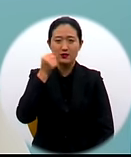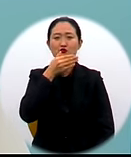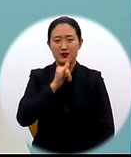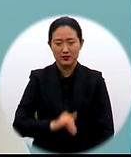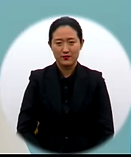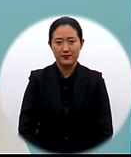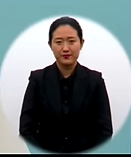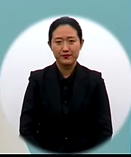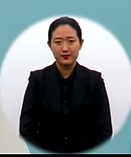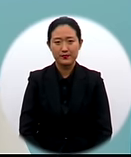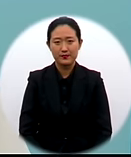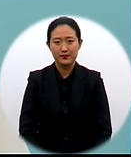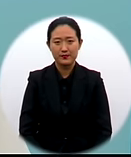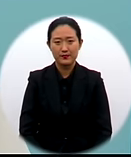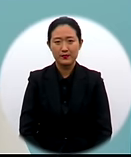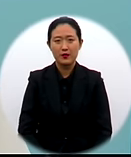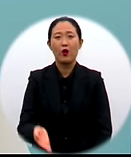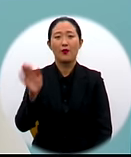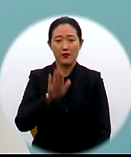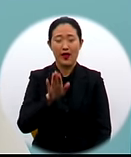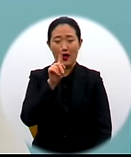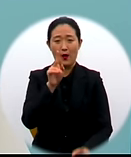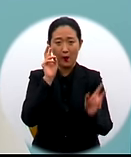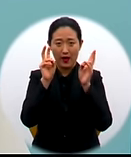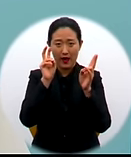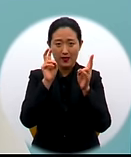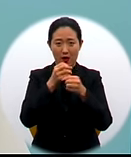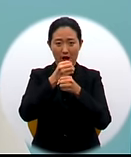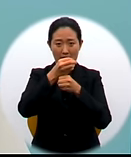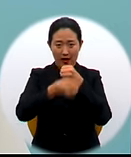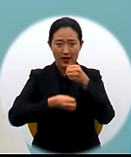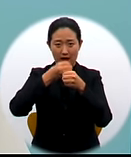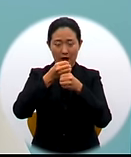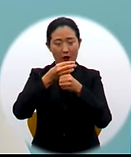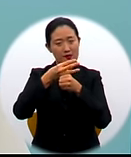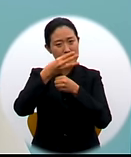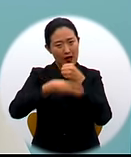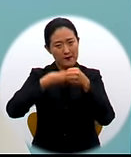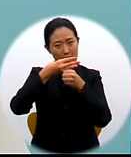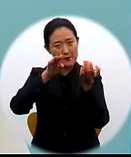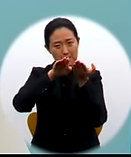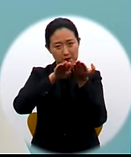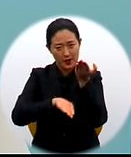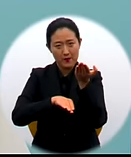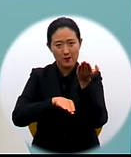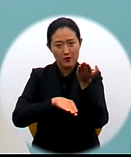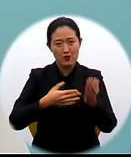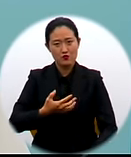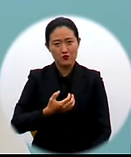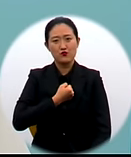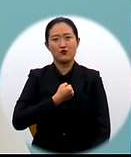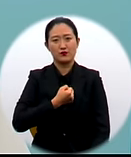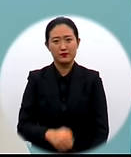이한 직장에서의 평균 근속 기간이 채 3년도 되지 않는다는 건 굉장히 충격적이실 수 있을 것 같아요. 이건